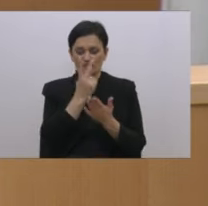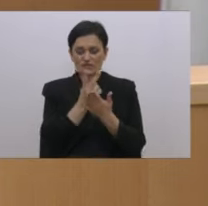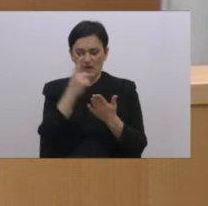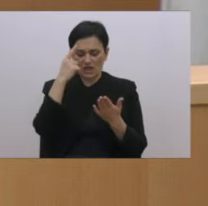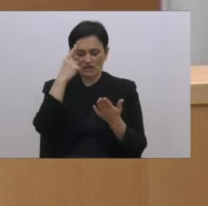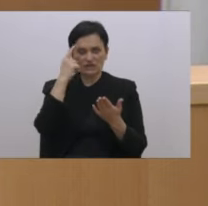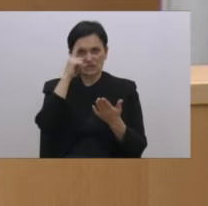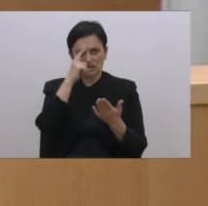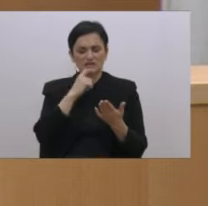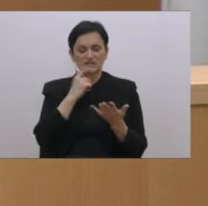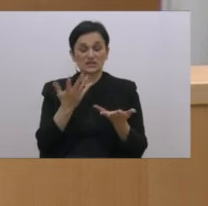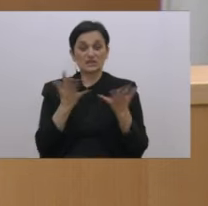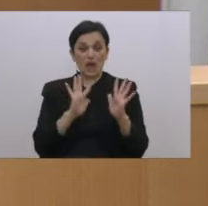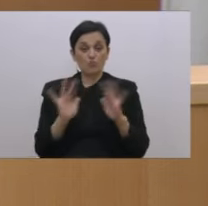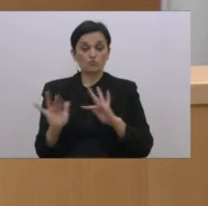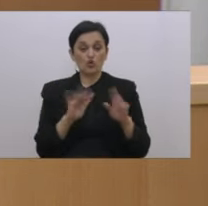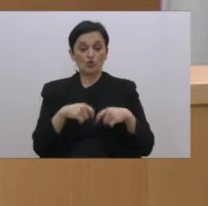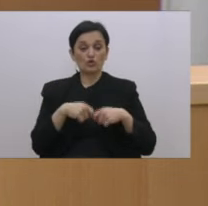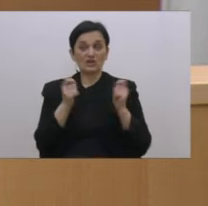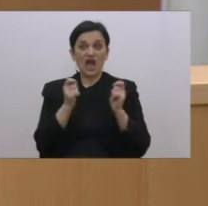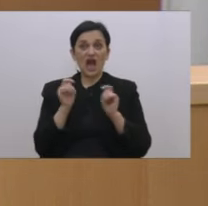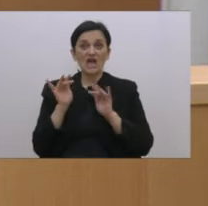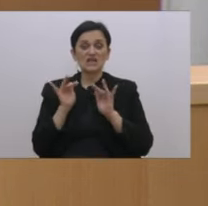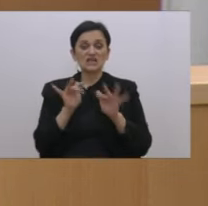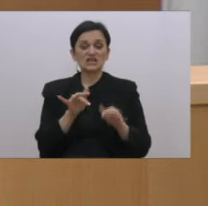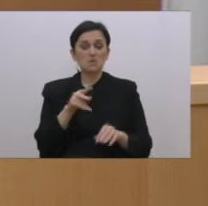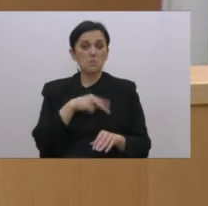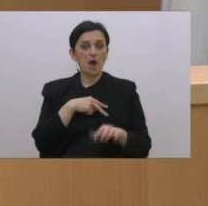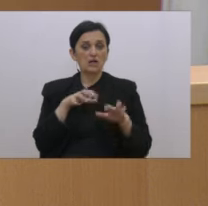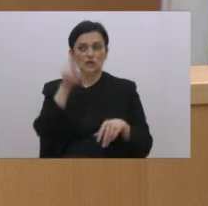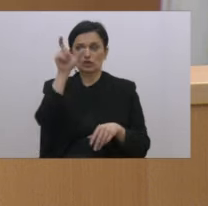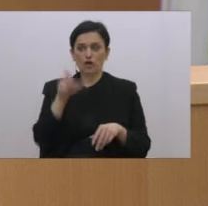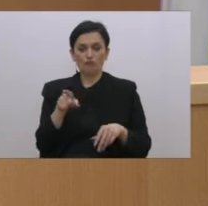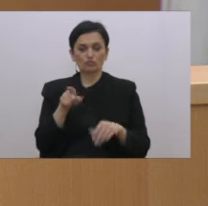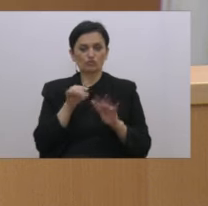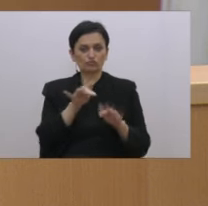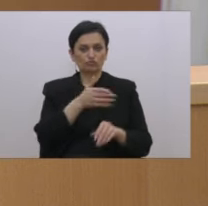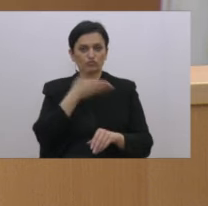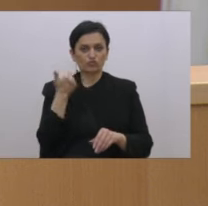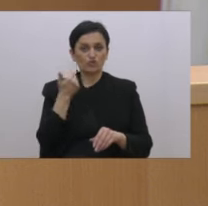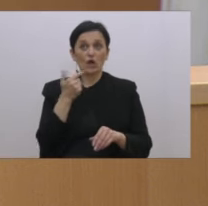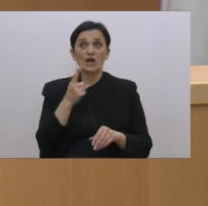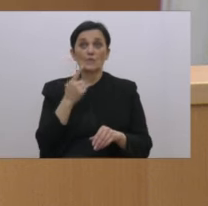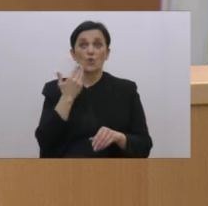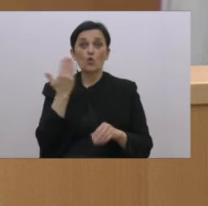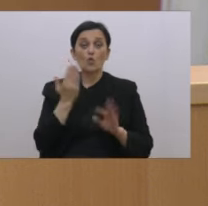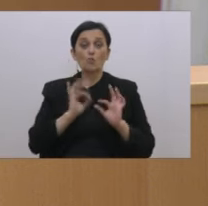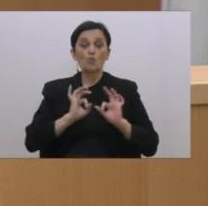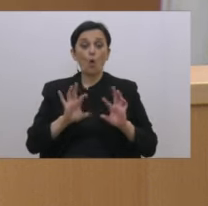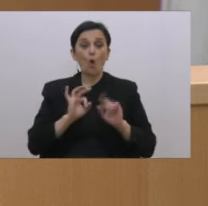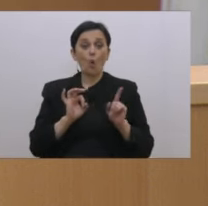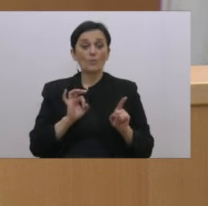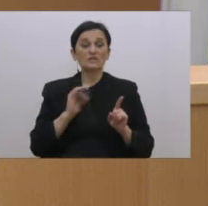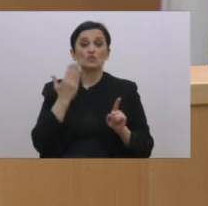წარმოუდგენელი მასშტაბის პროცედურული დარღვევა, რასაც რეაგირება არ გქონია პარლამენტის თავმჯდომარეს. იმიტომ რომ მოხსენებელმა